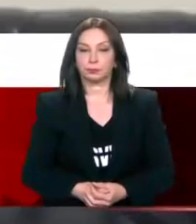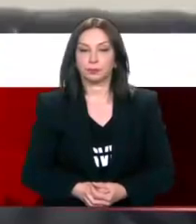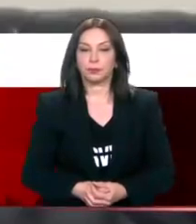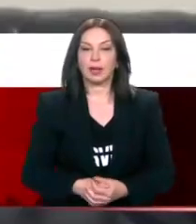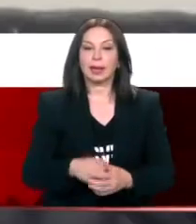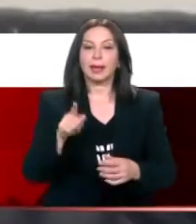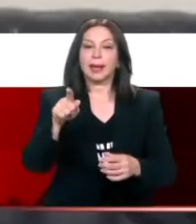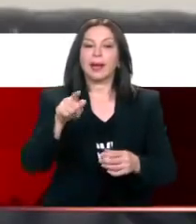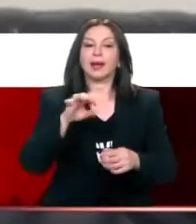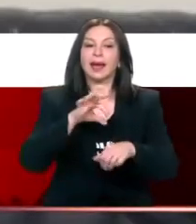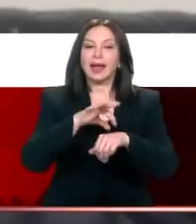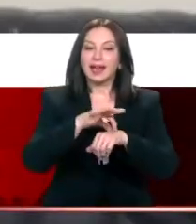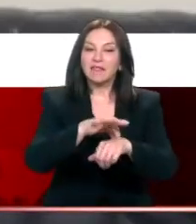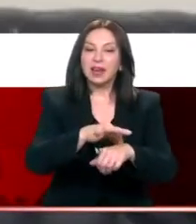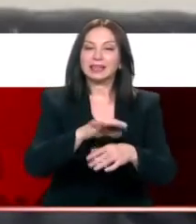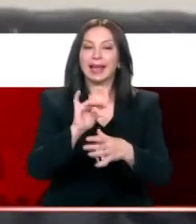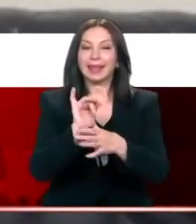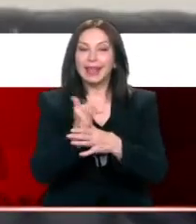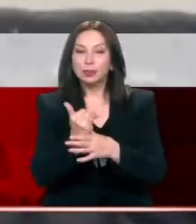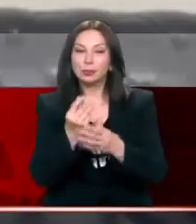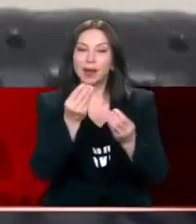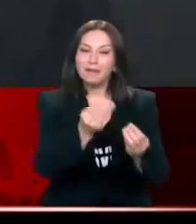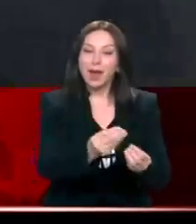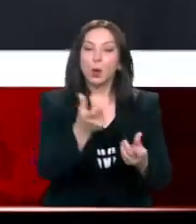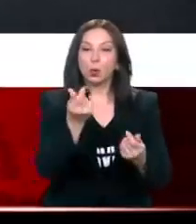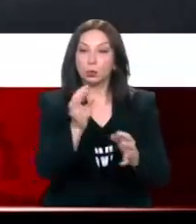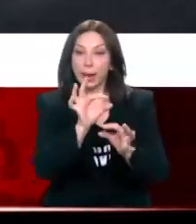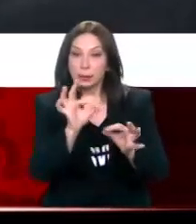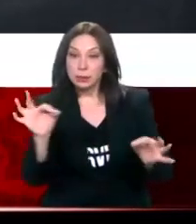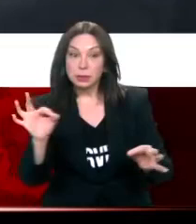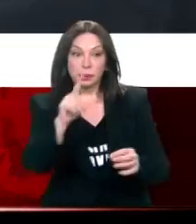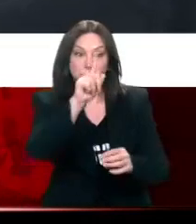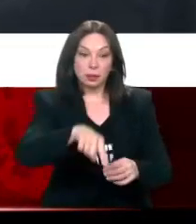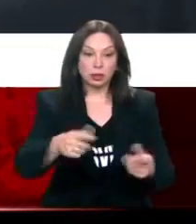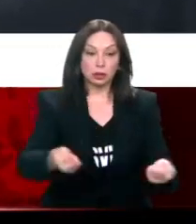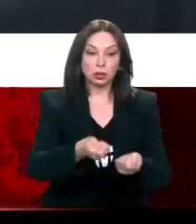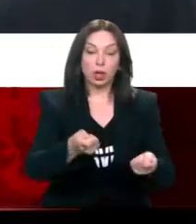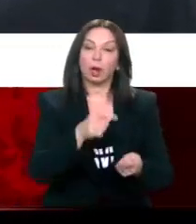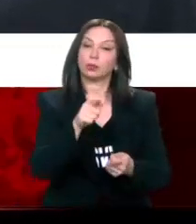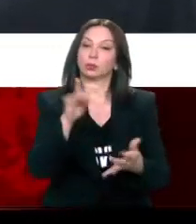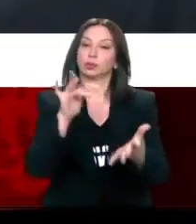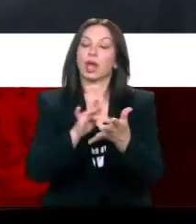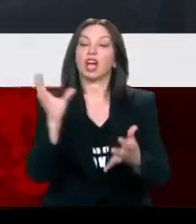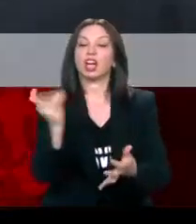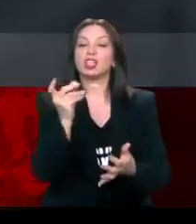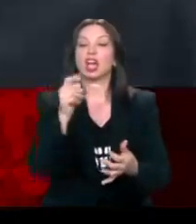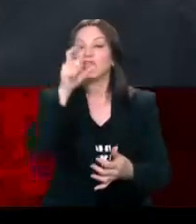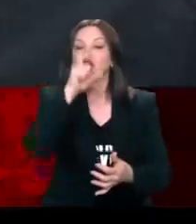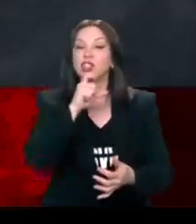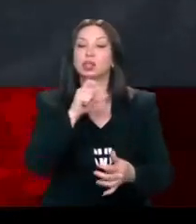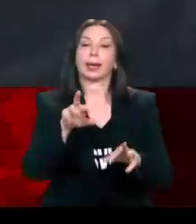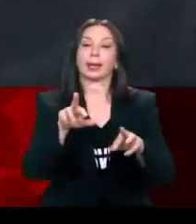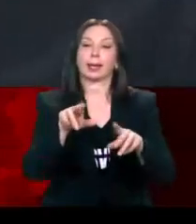Referans ya da tecrübe vaadiyle ücretsiz çalıştırılmaları iş kanununa aykırıdır. Gönüllü çalışan demek kaçak işçi çalıştırmak demektir.